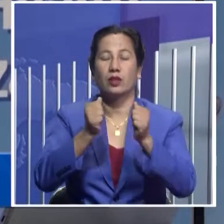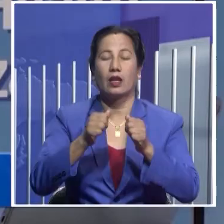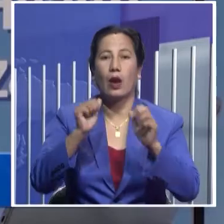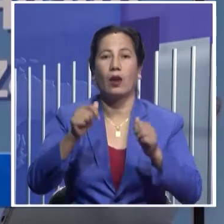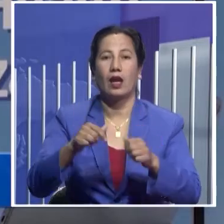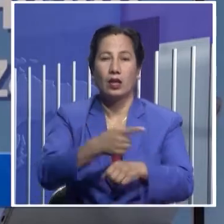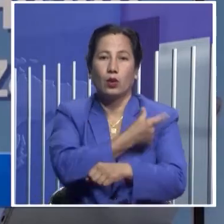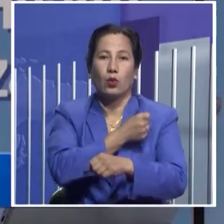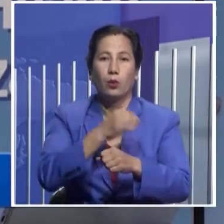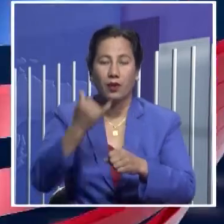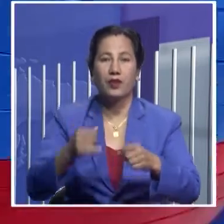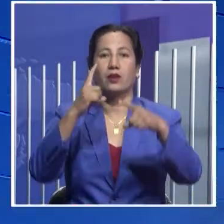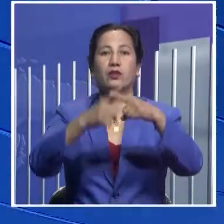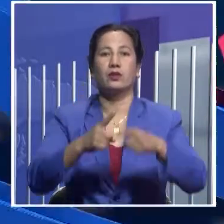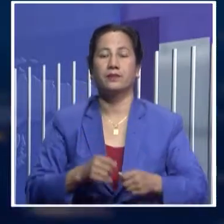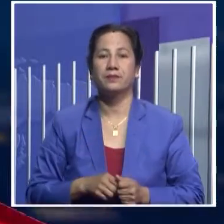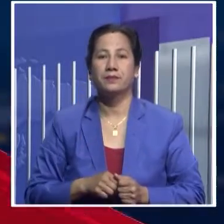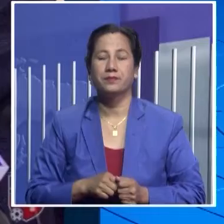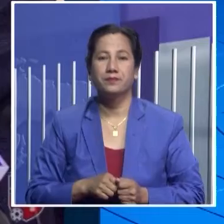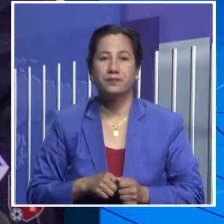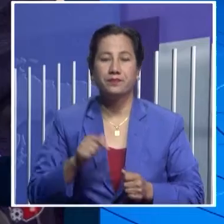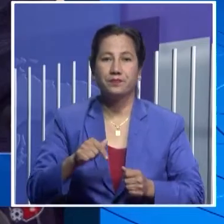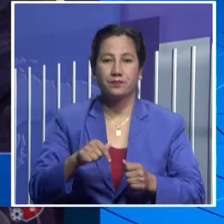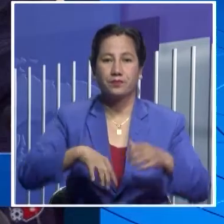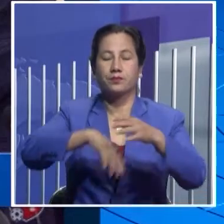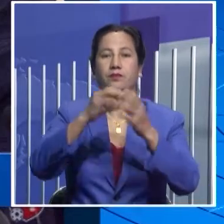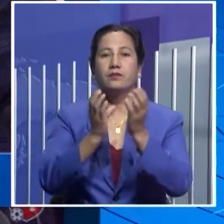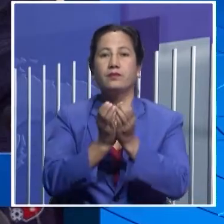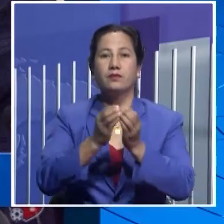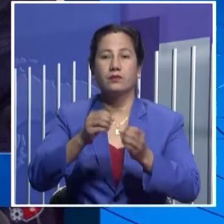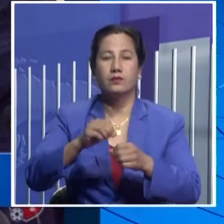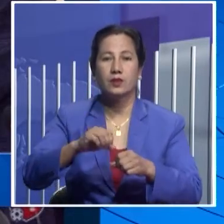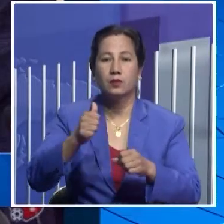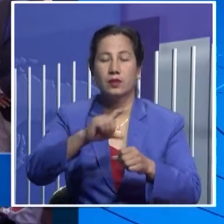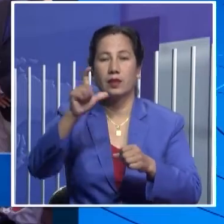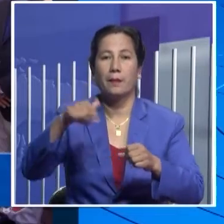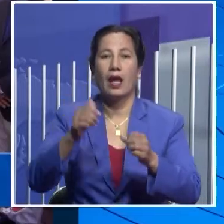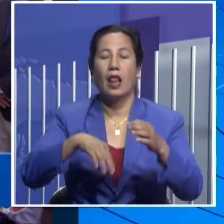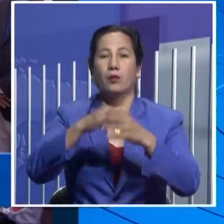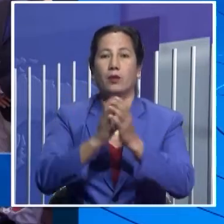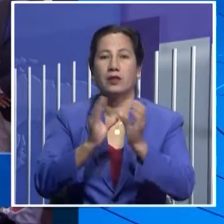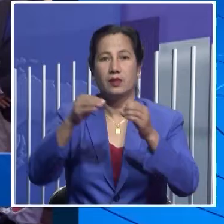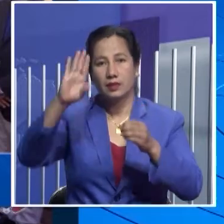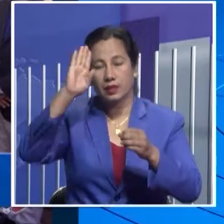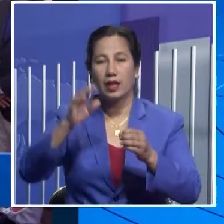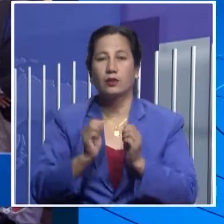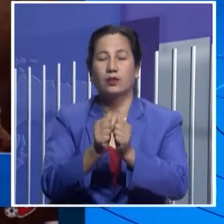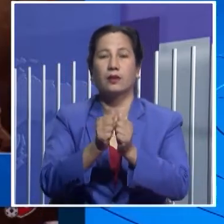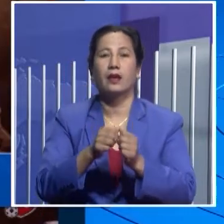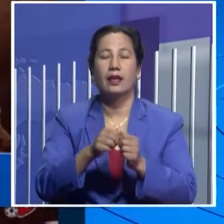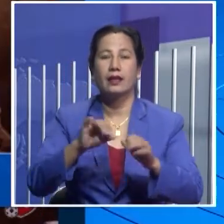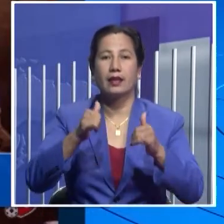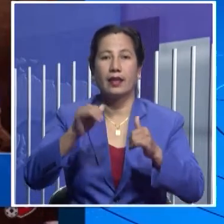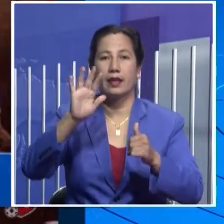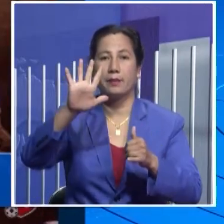खोपको असमानता अन्त्य गर्न जोड। र साप फुटबलको उपविजेता नेपाली फुटबल टिमलाई सरकारको सम्मान, खेलाडीलाई जनै 5,00,000